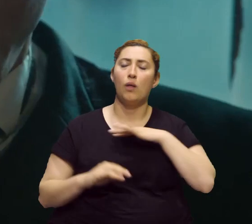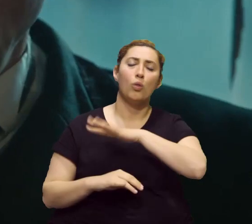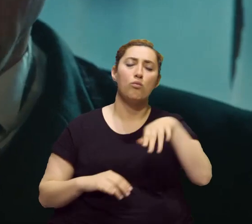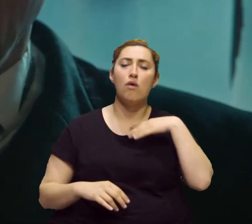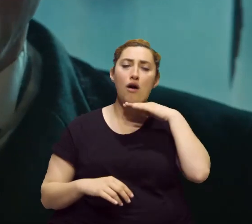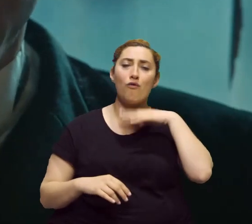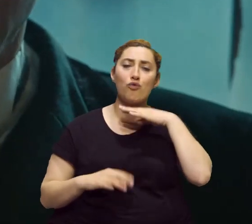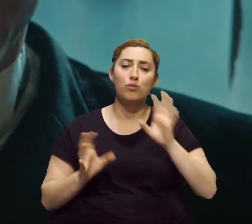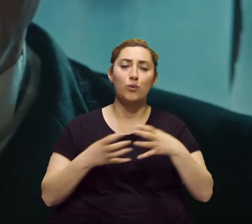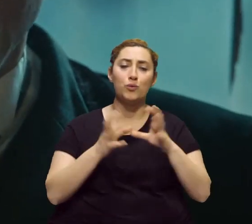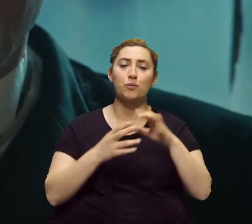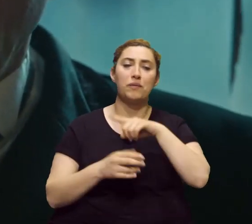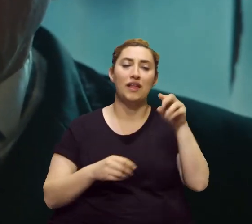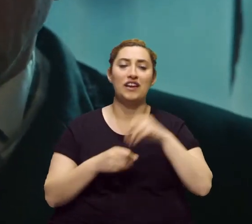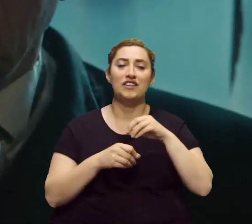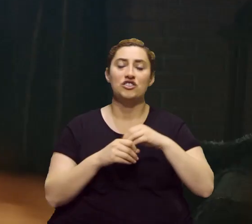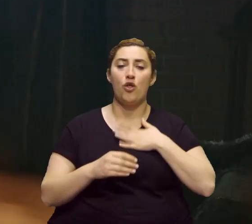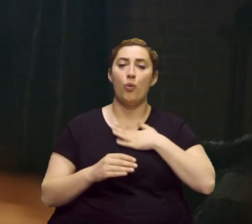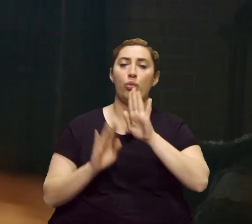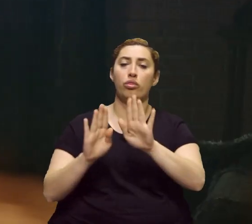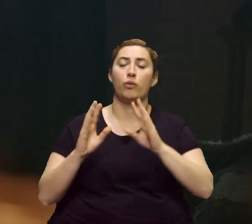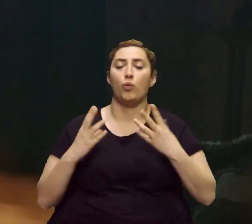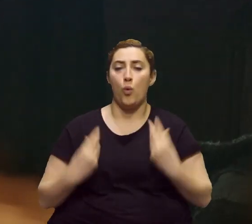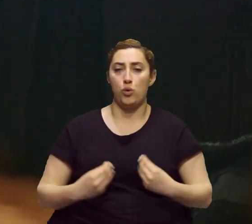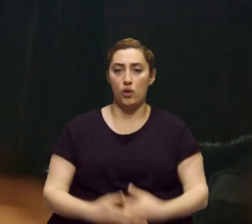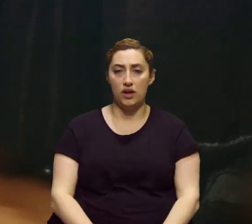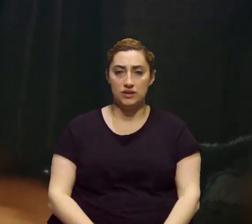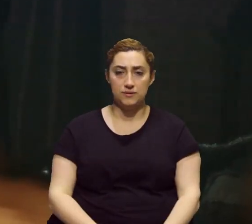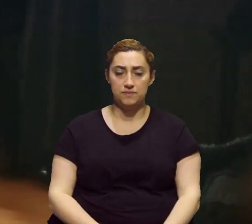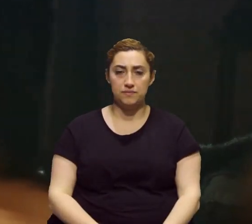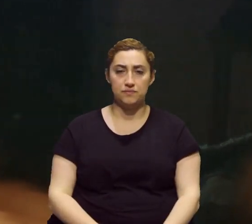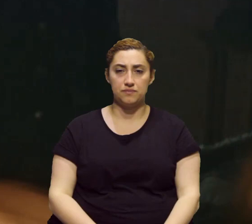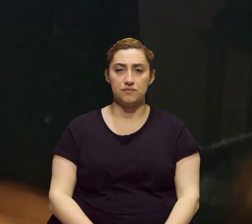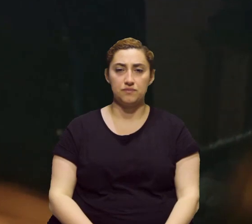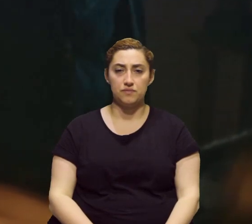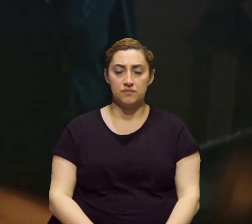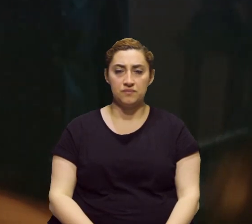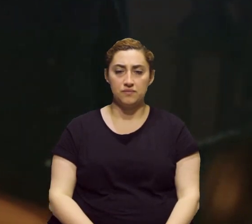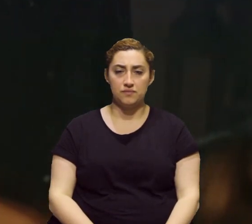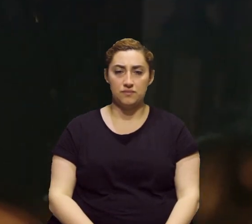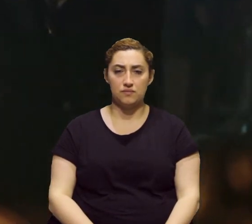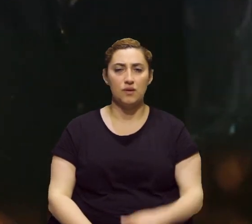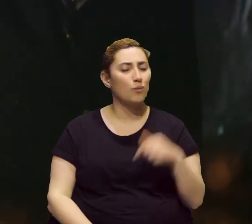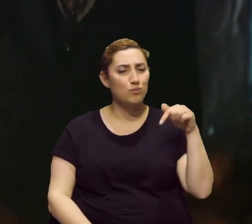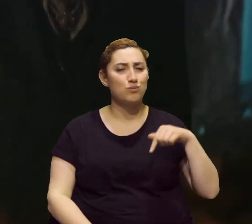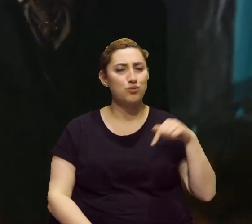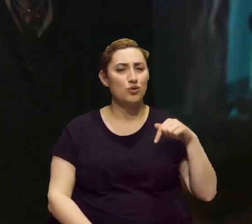tüm Avrupa teşkilatına karşılar. Pencereden uzaklaşarak odanın içine yürüdü.